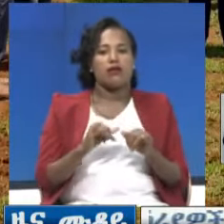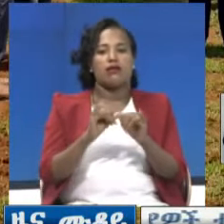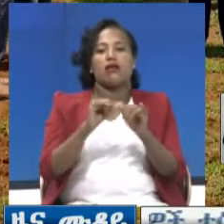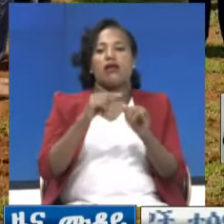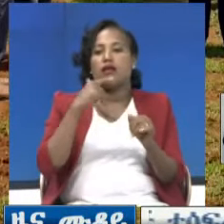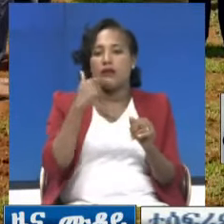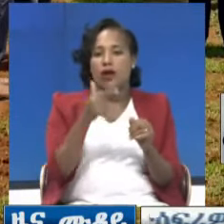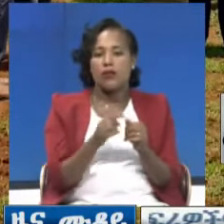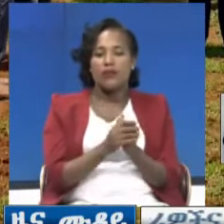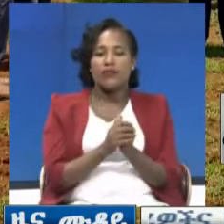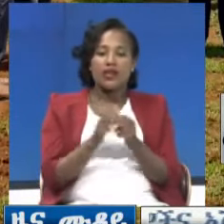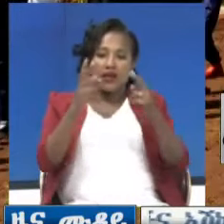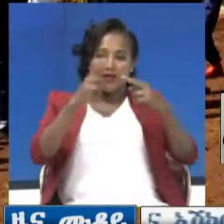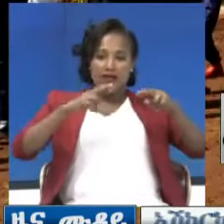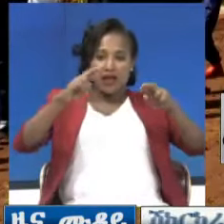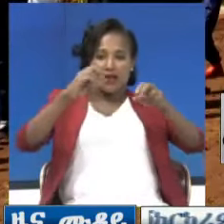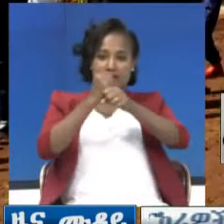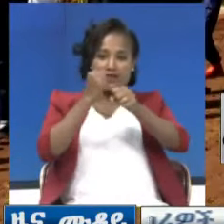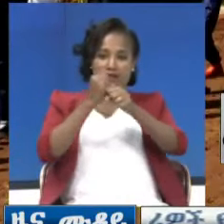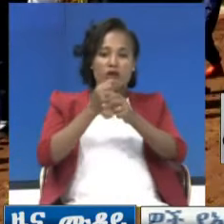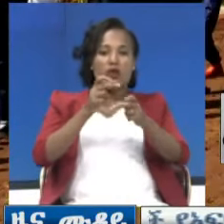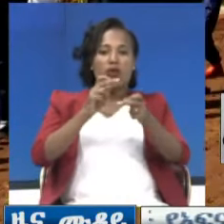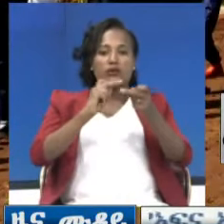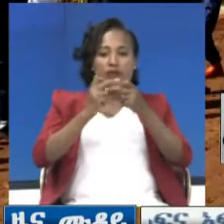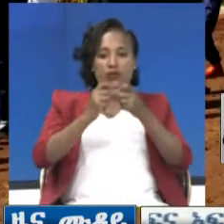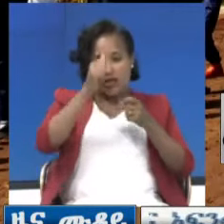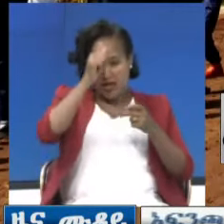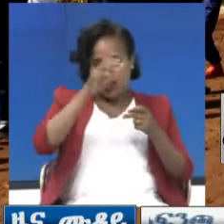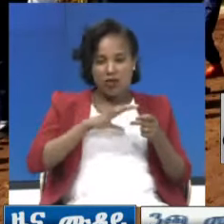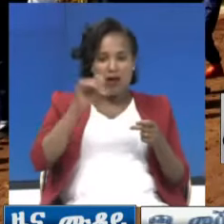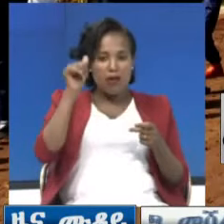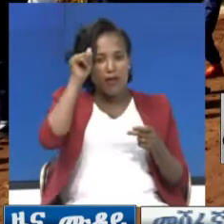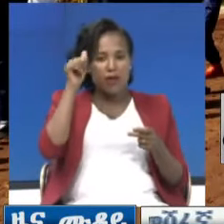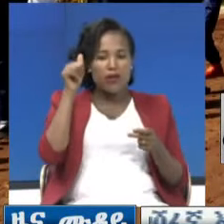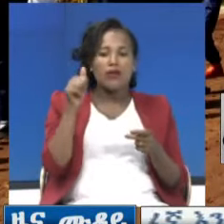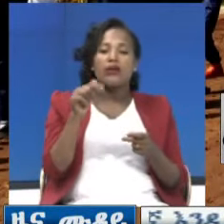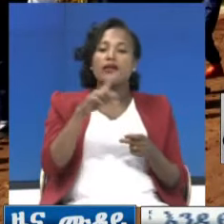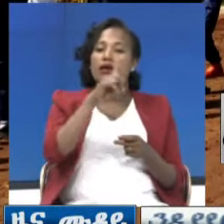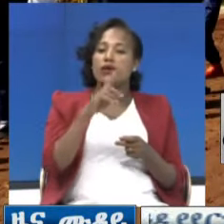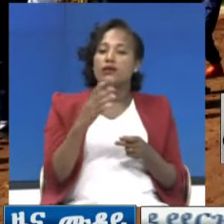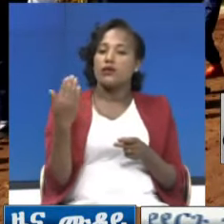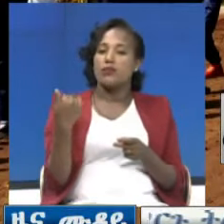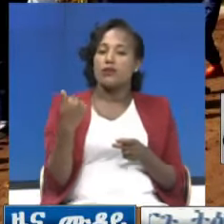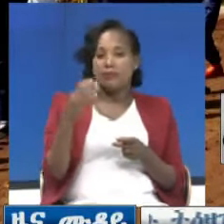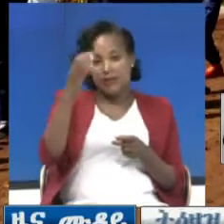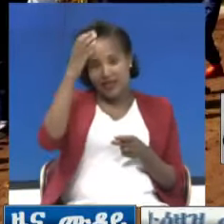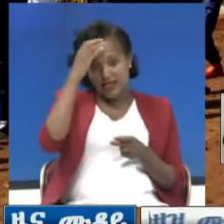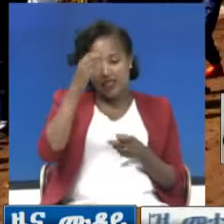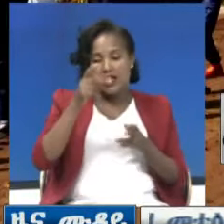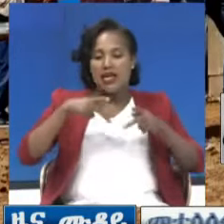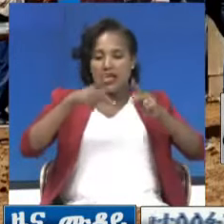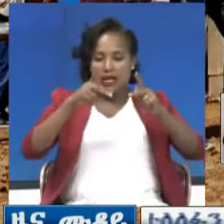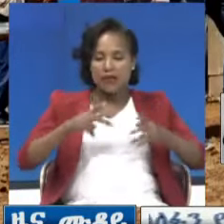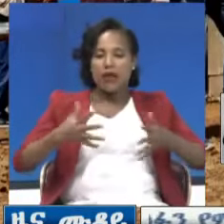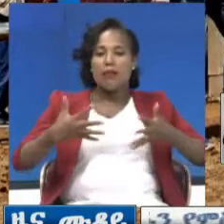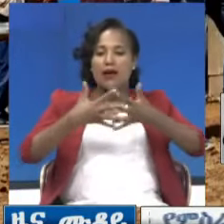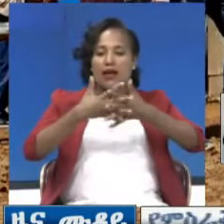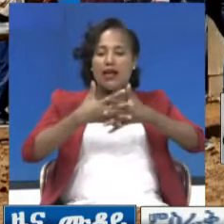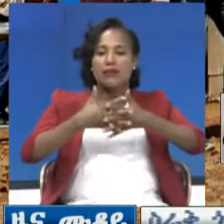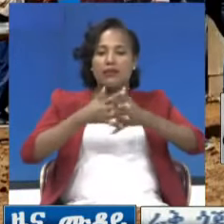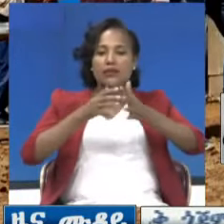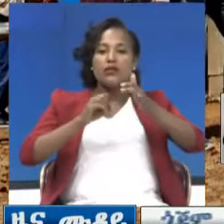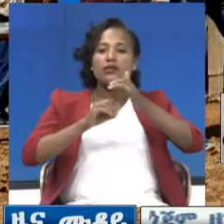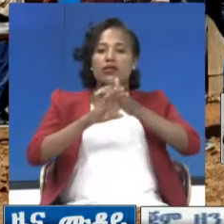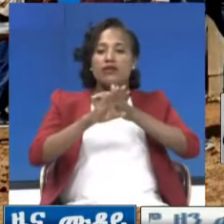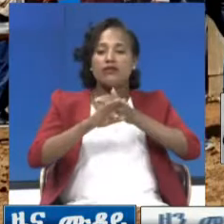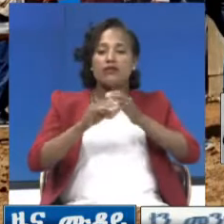ያሉት የፌዴራል ኢንቨስትመንት ኮሚሽን ኮሚሽነሩ አቶ አበበ አባየሁንም ነግረናቸው ነበር። መንግስት ለግብርና ማቀነባበር ዘርፍ ትኩረት